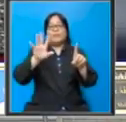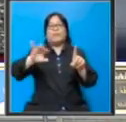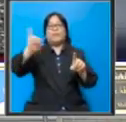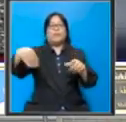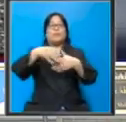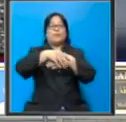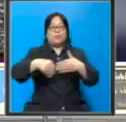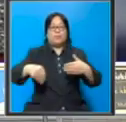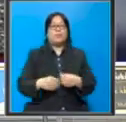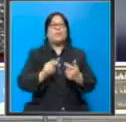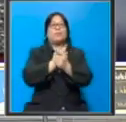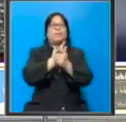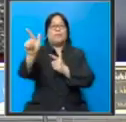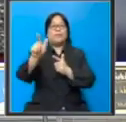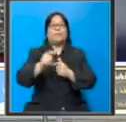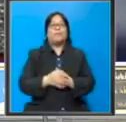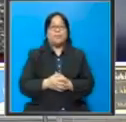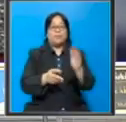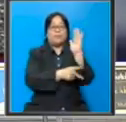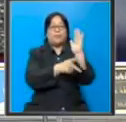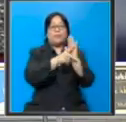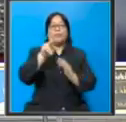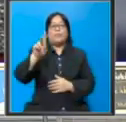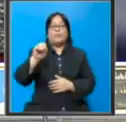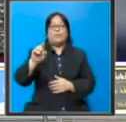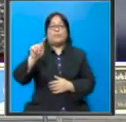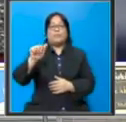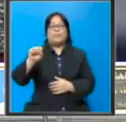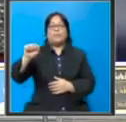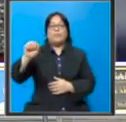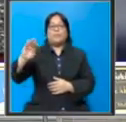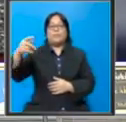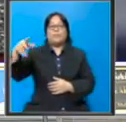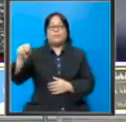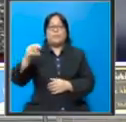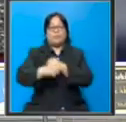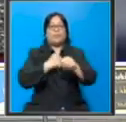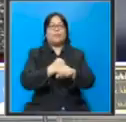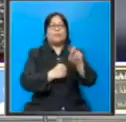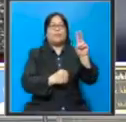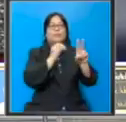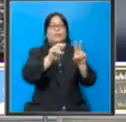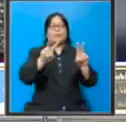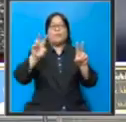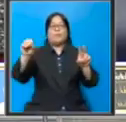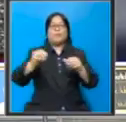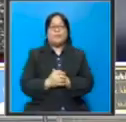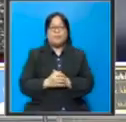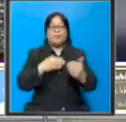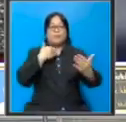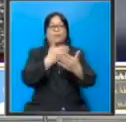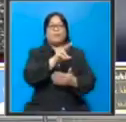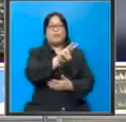RM1.25 juta telah diluluskan di Parlimen Kota Semerahan bagi tahun 2020. Setakat